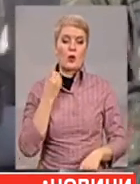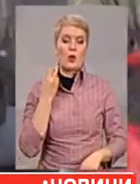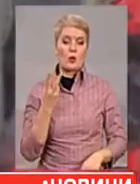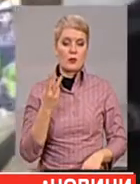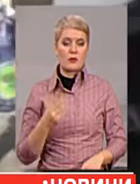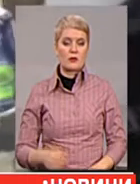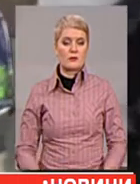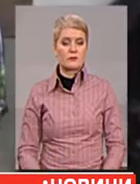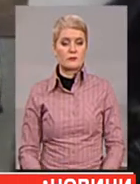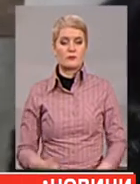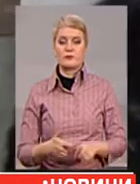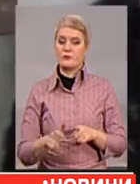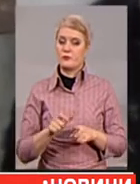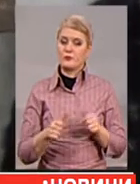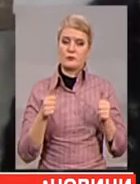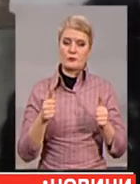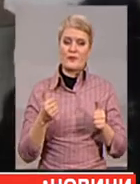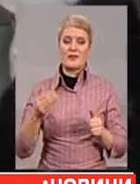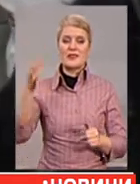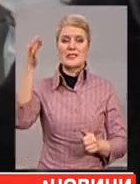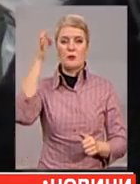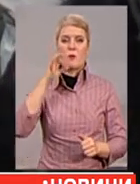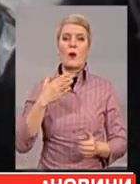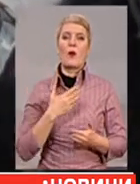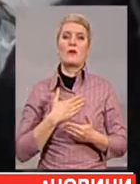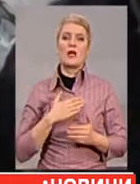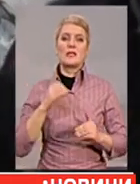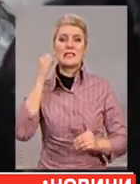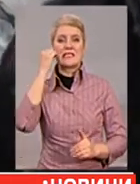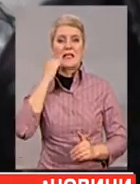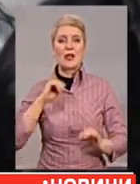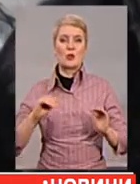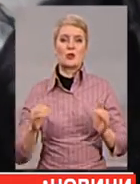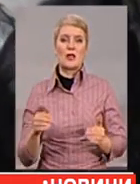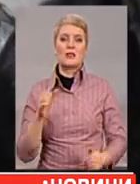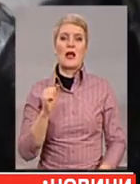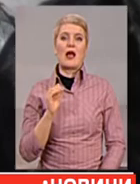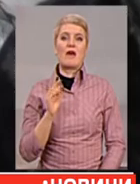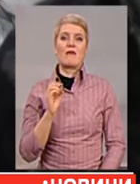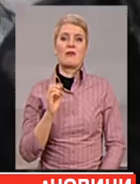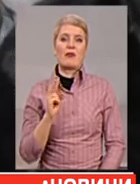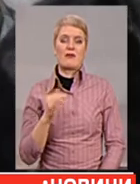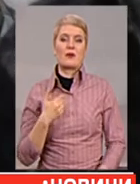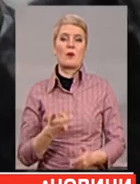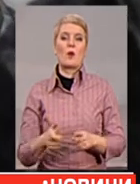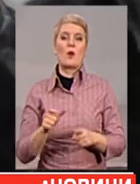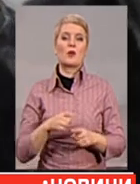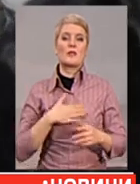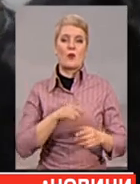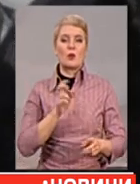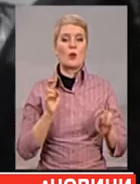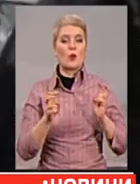будуть приїздити? Це дуже добре, що ви вспомнили о нашій старій частині Авдіївки. Ми дуже задоволені, люди